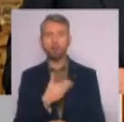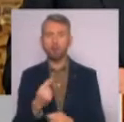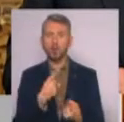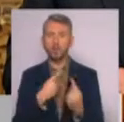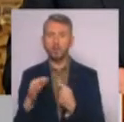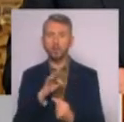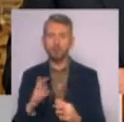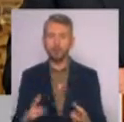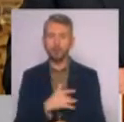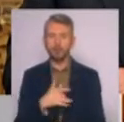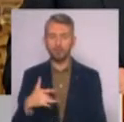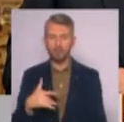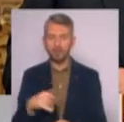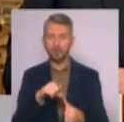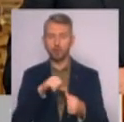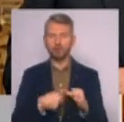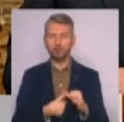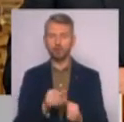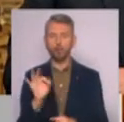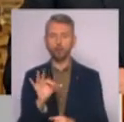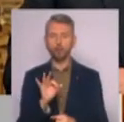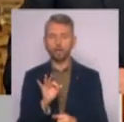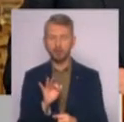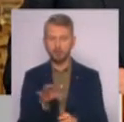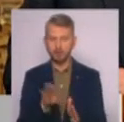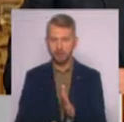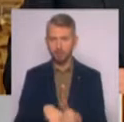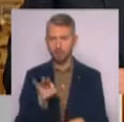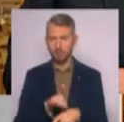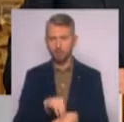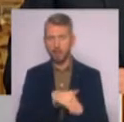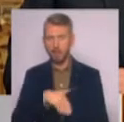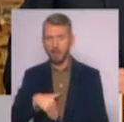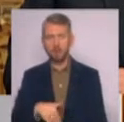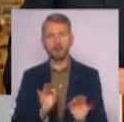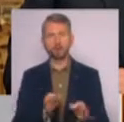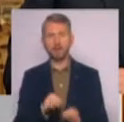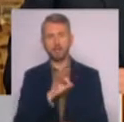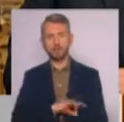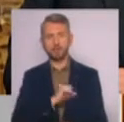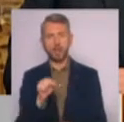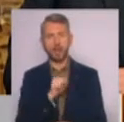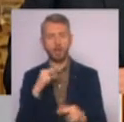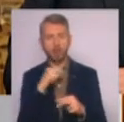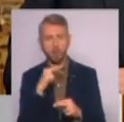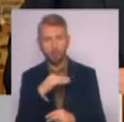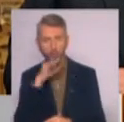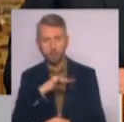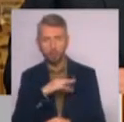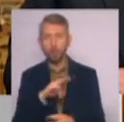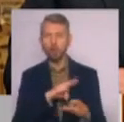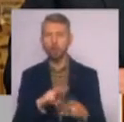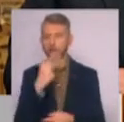говорили про пневмонії, хронічні обструктивні захворювання легень, раціональне використання антибіотиків, про шкідливу